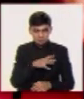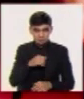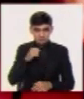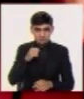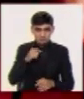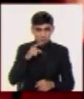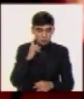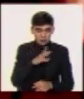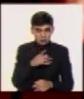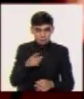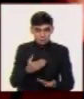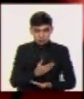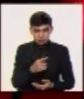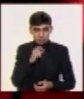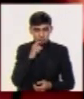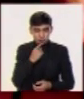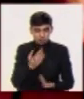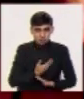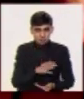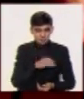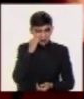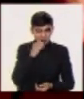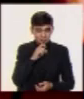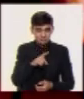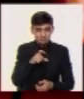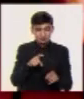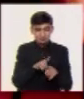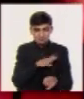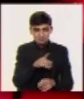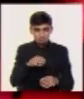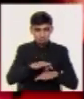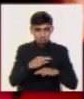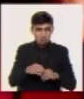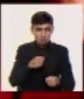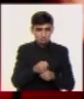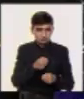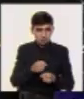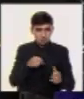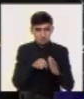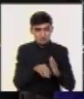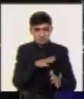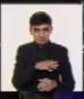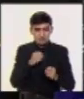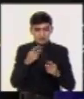кеміп күнін әрең көріп отырған қарттарды асқан қатыгездікпен азаптап өлтірген.